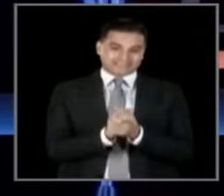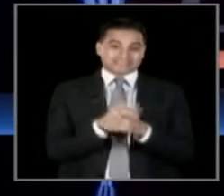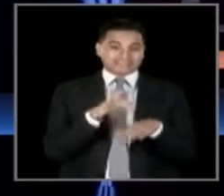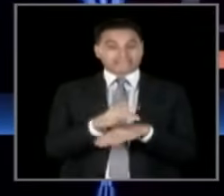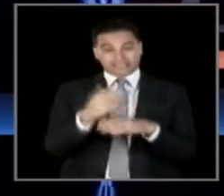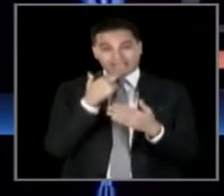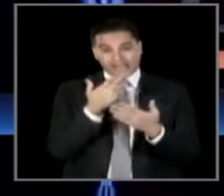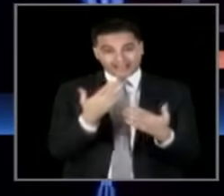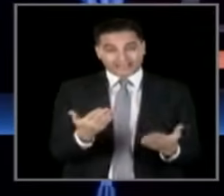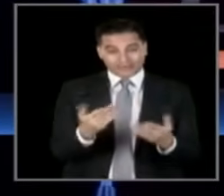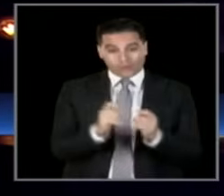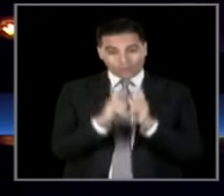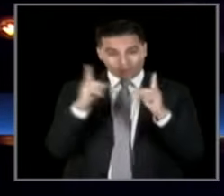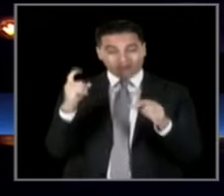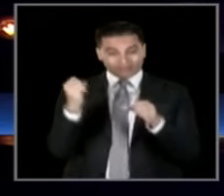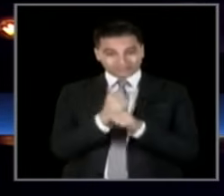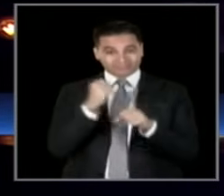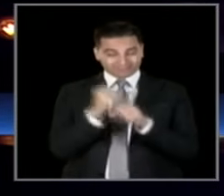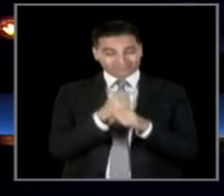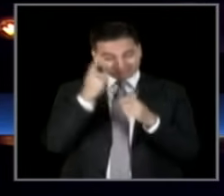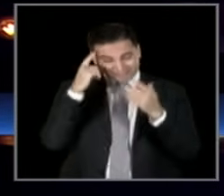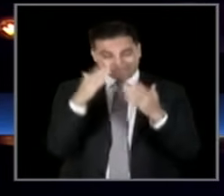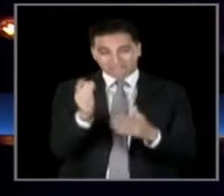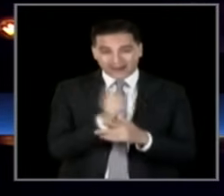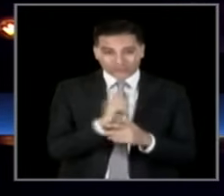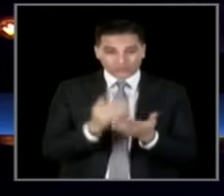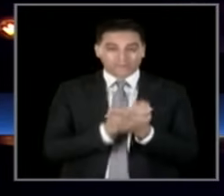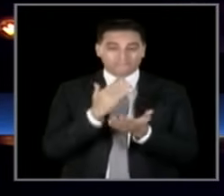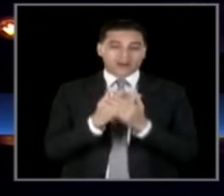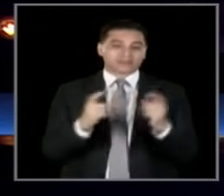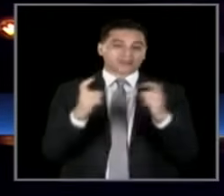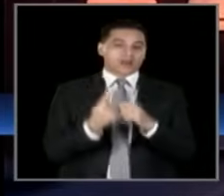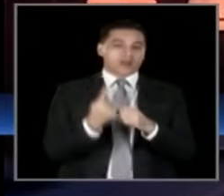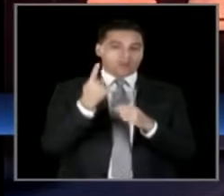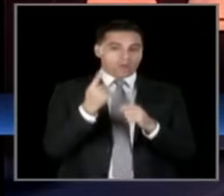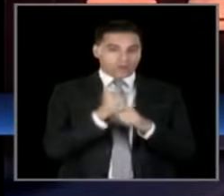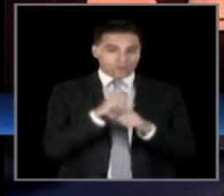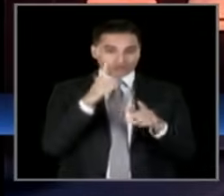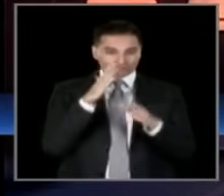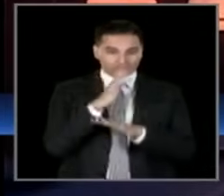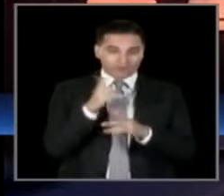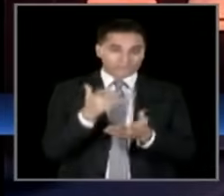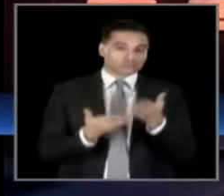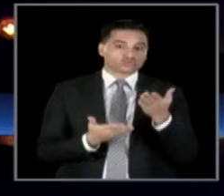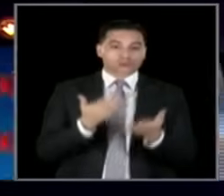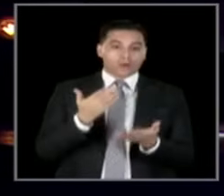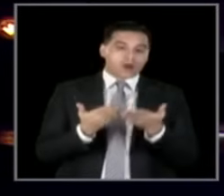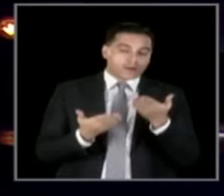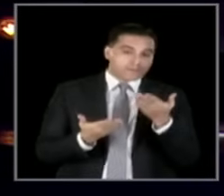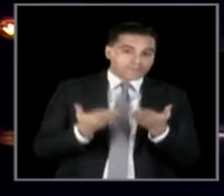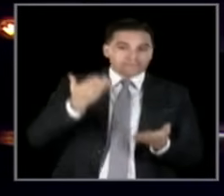لك، واضح إن أنتوا مركزتوش قوي بعد أداءكم في المباراة الأولى، فرق المستوى كبير